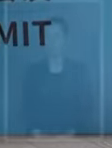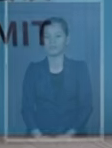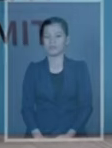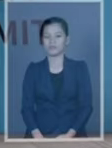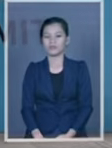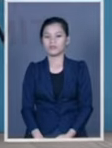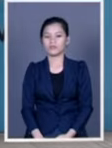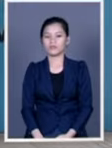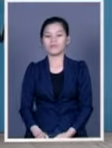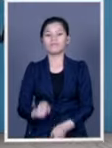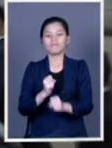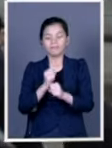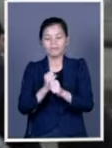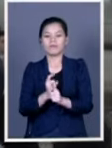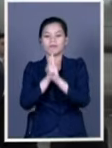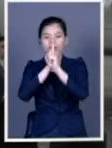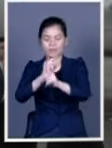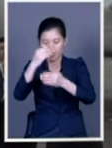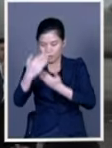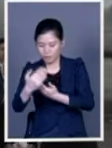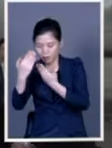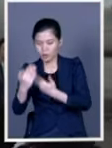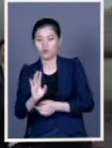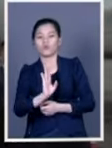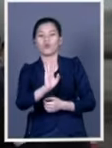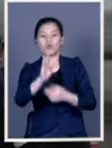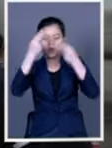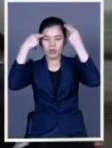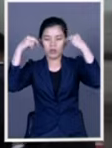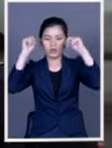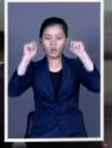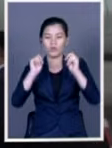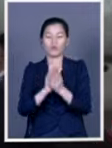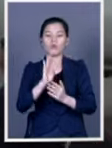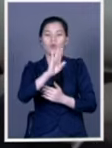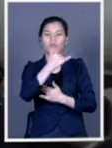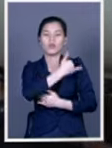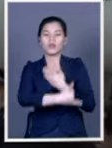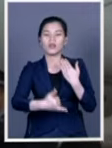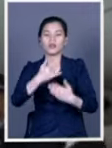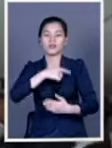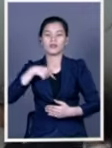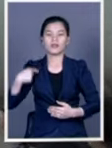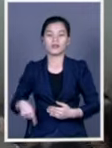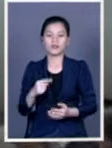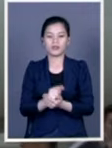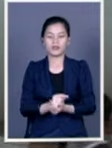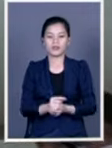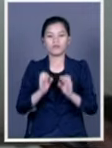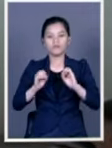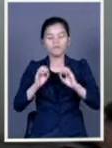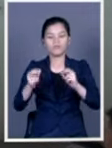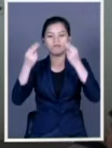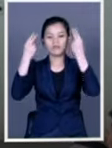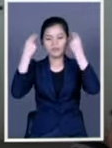โดยตอบสนองตามการเสื้อเสริญของพันธทานหลี่เฉียงนายกรัฐมนตรีแห่งสาธารณรัฐประชาชนจีนพันธทานสอนไซ